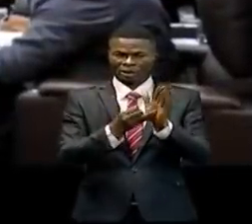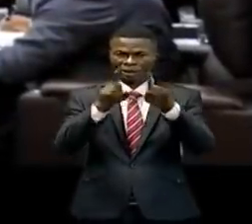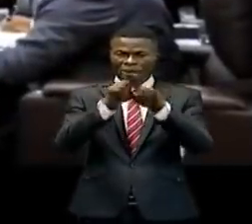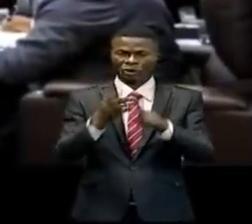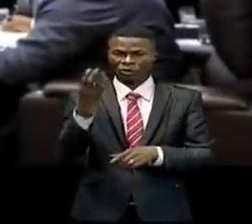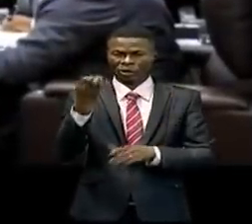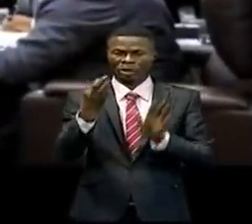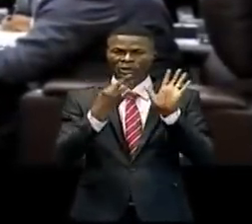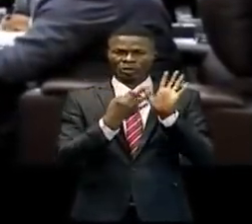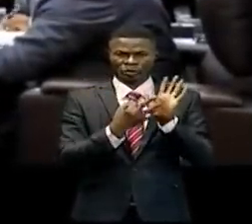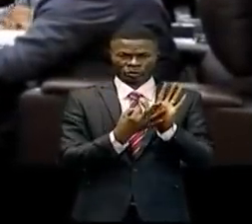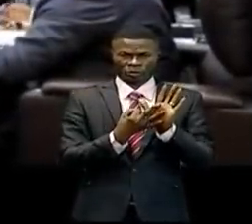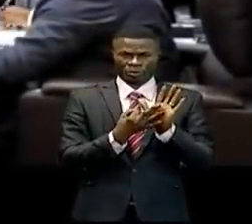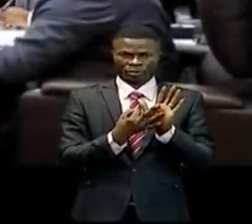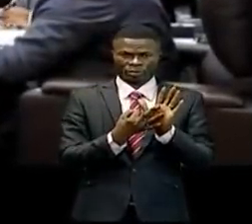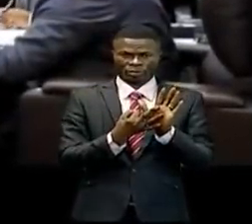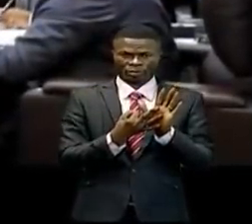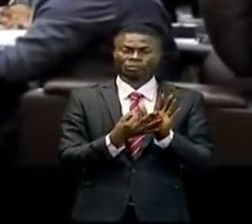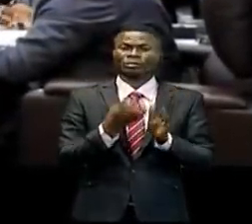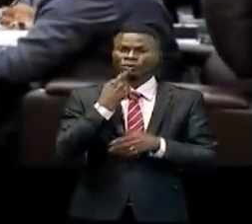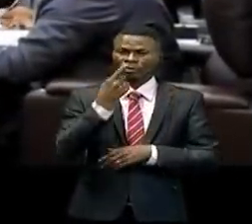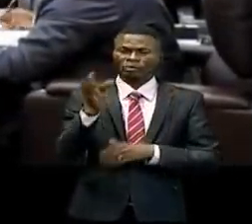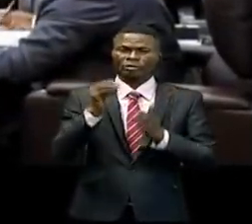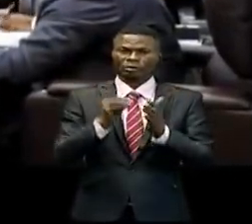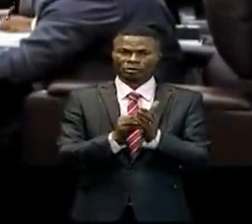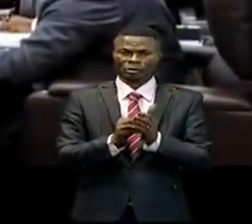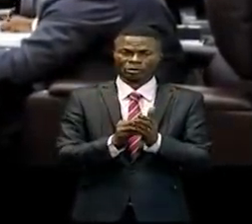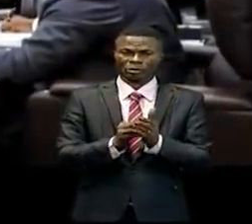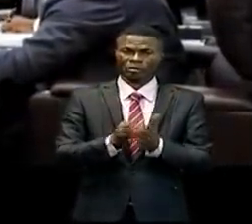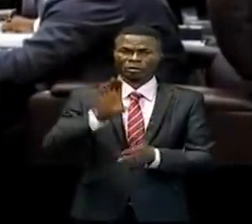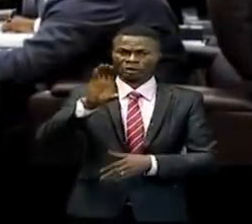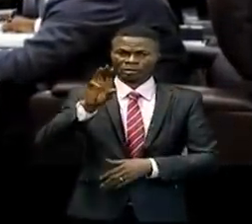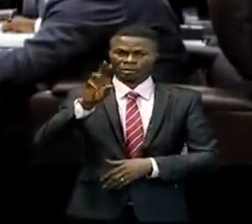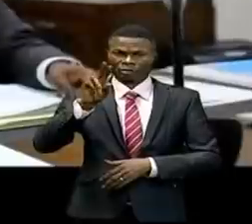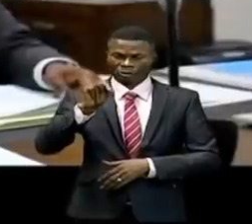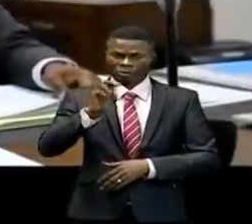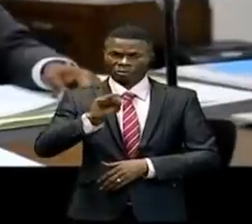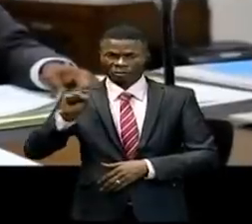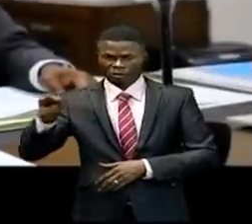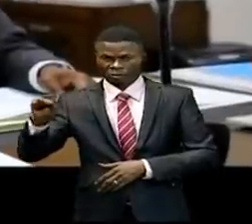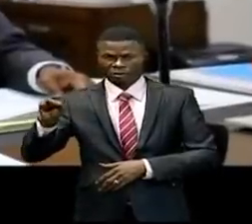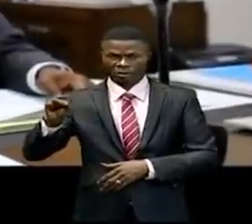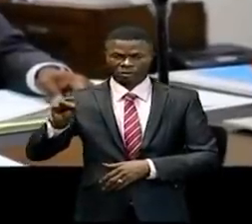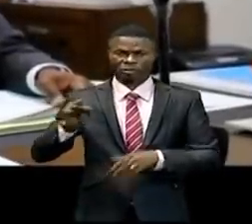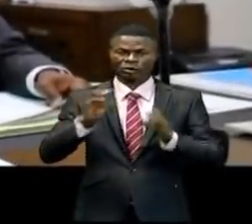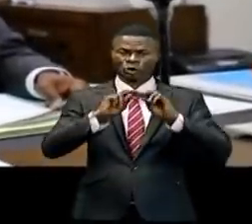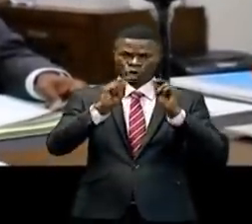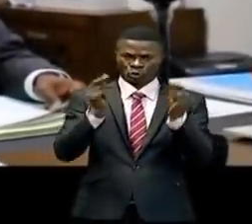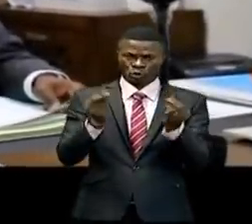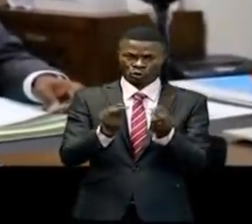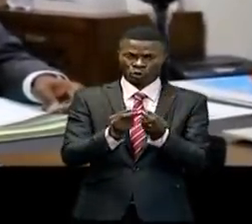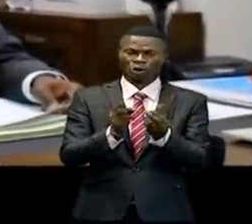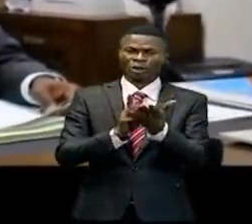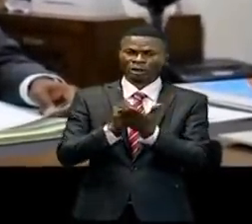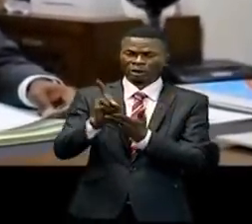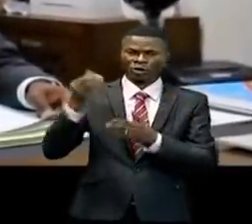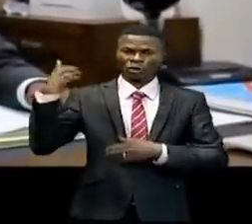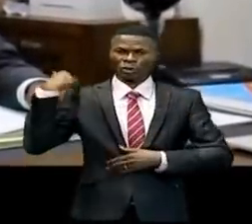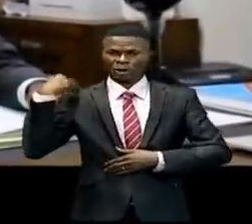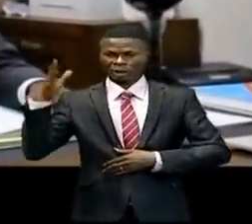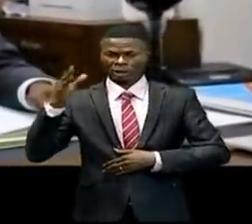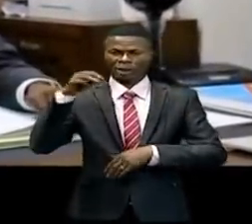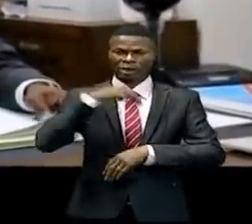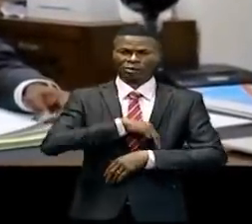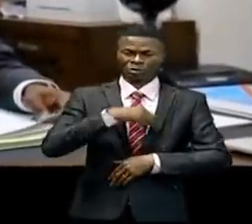Il a rappelé que la Caisse nationale de péréquation est un organisme de droit public qui a pour mission